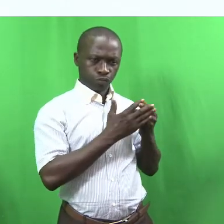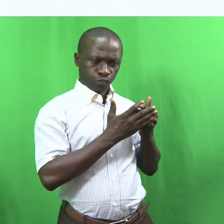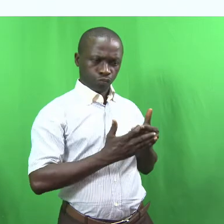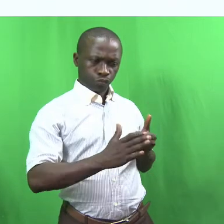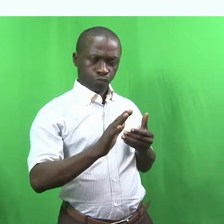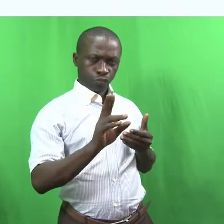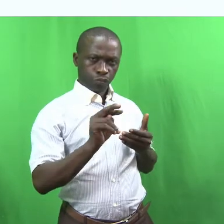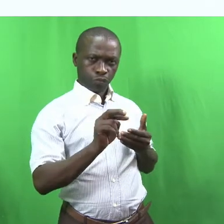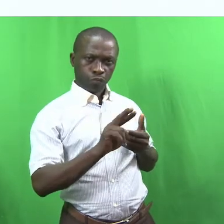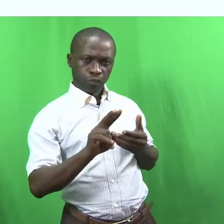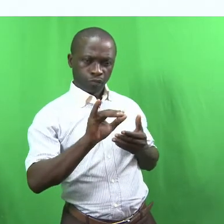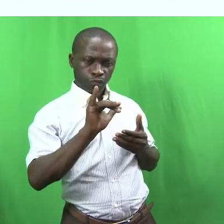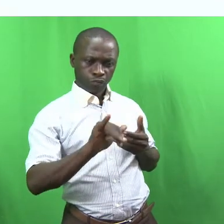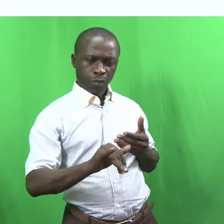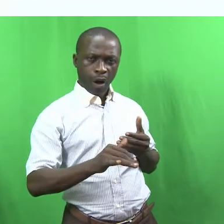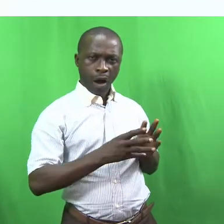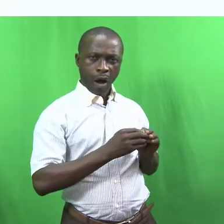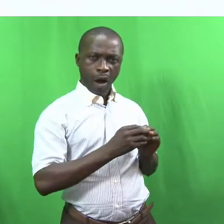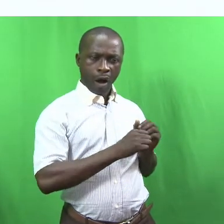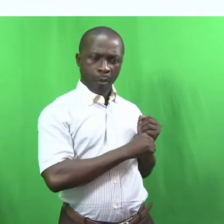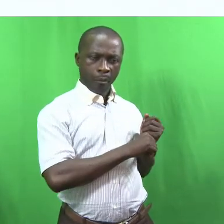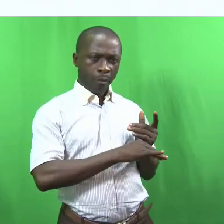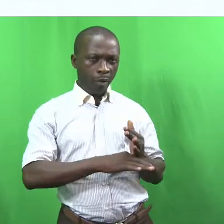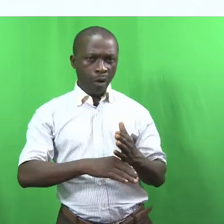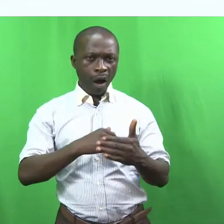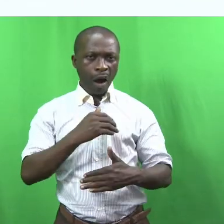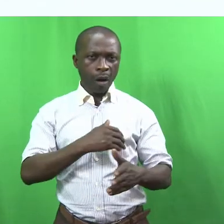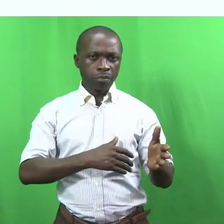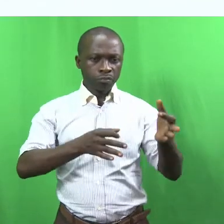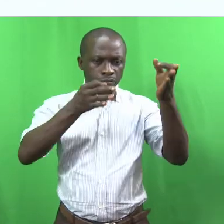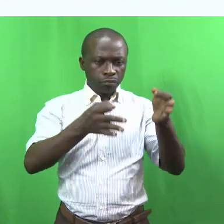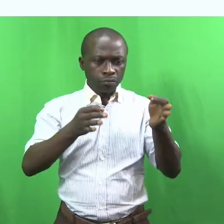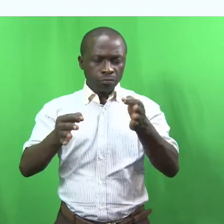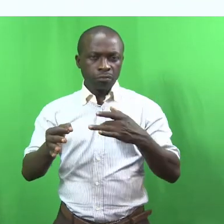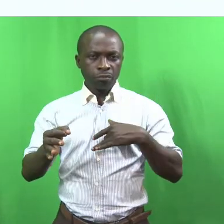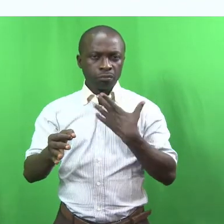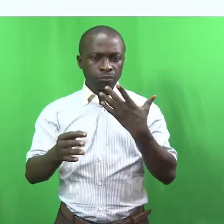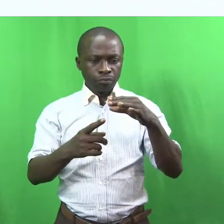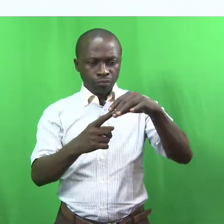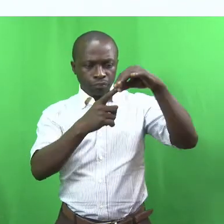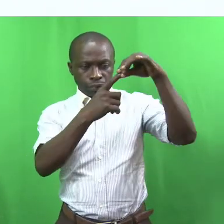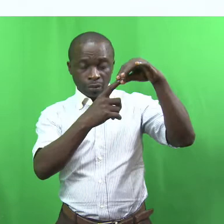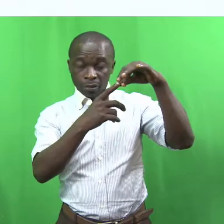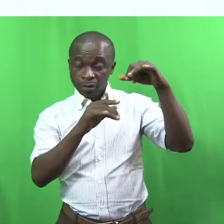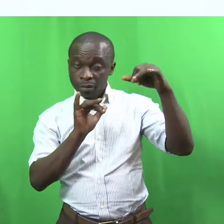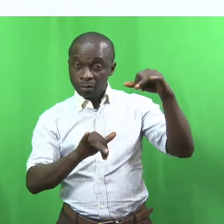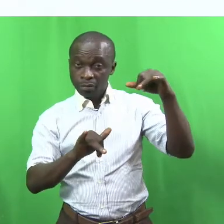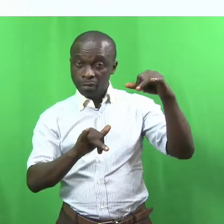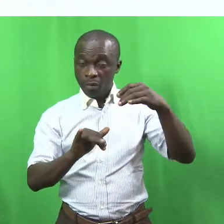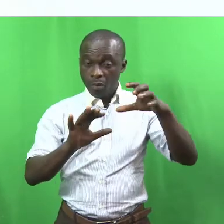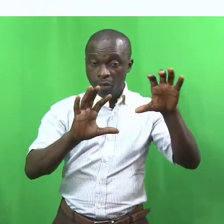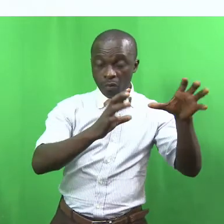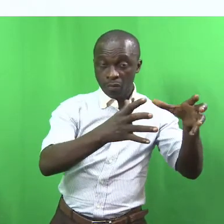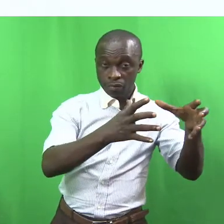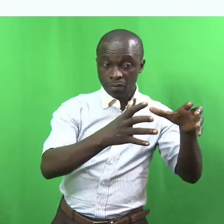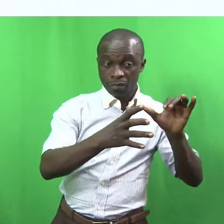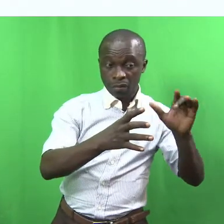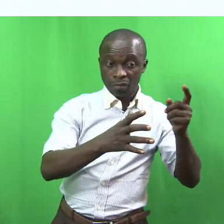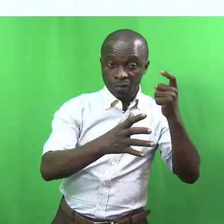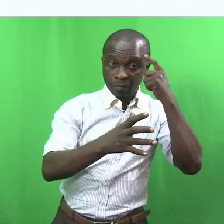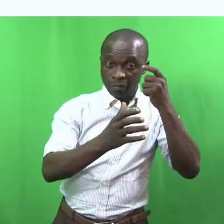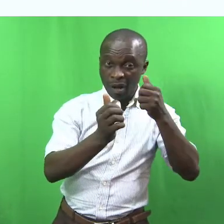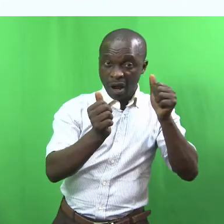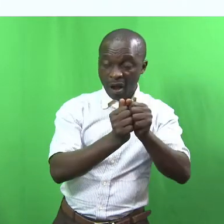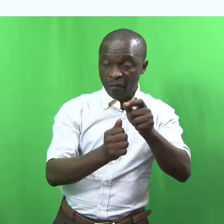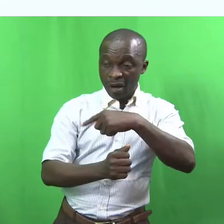et annoncer les décisions qui en découlent. La principale mesure est la fin de la coalition gouvernementale composée avec le